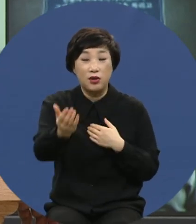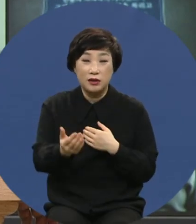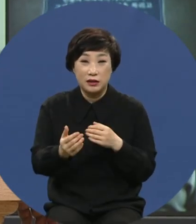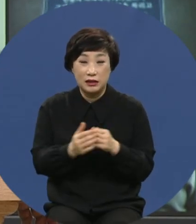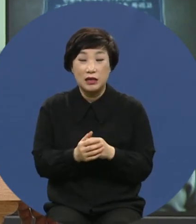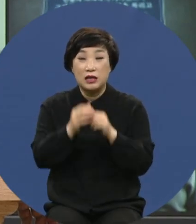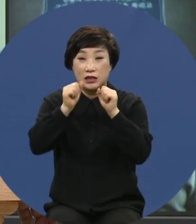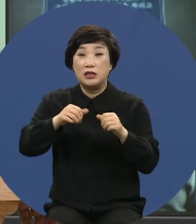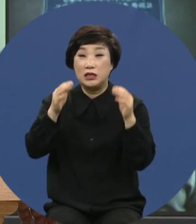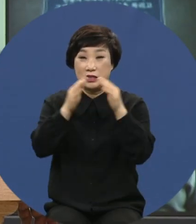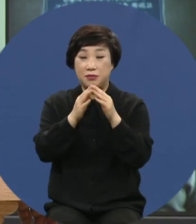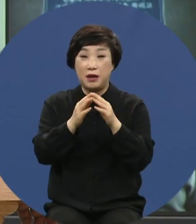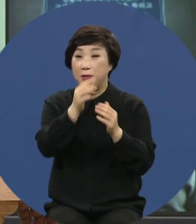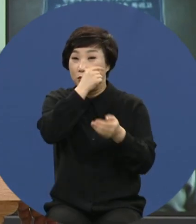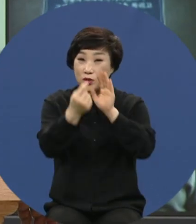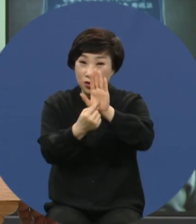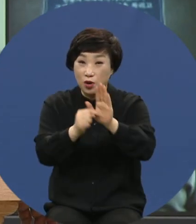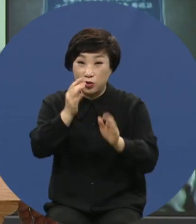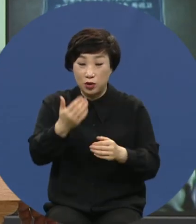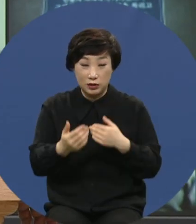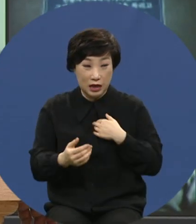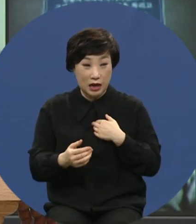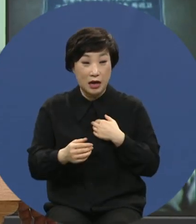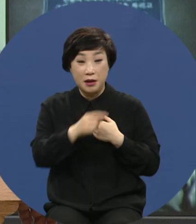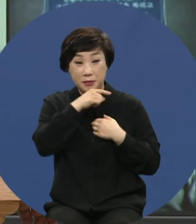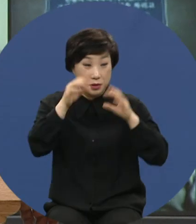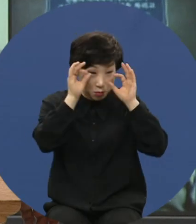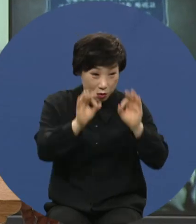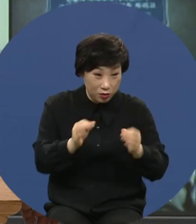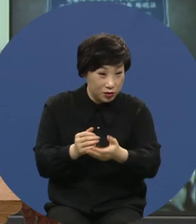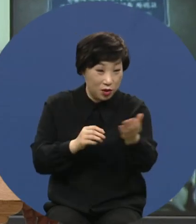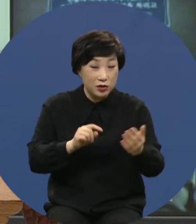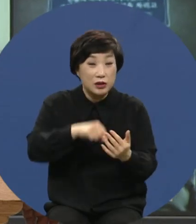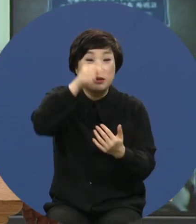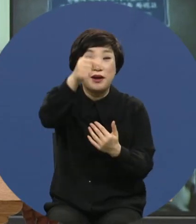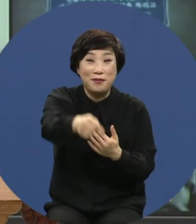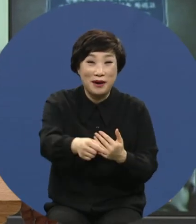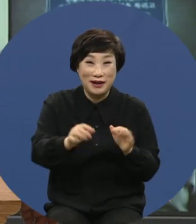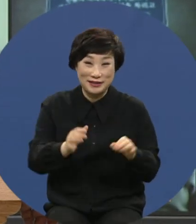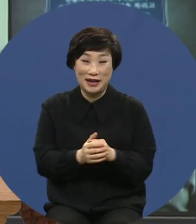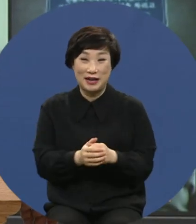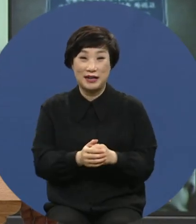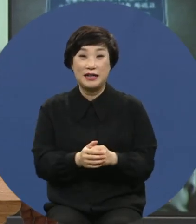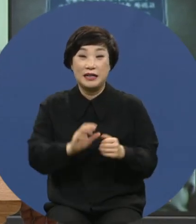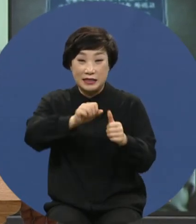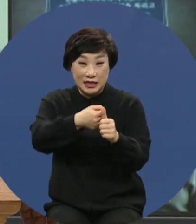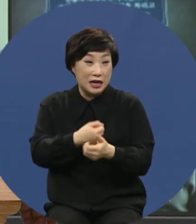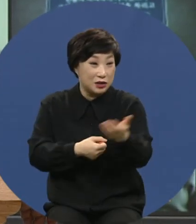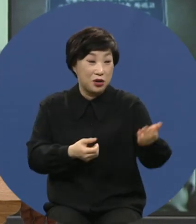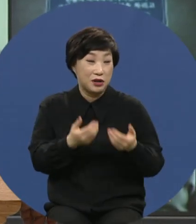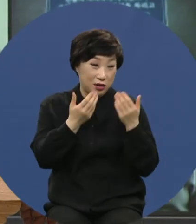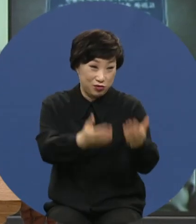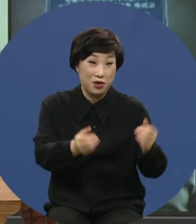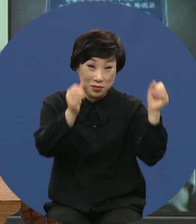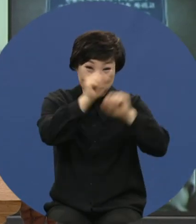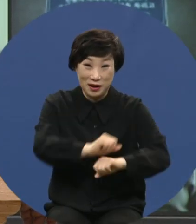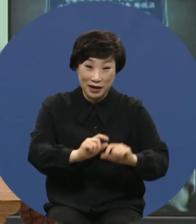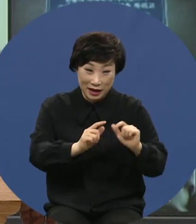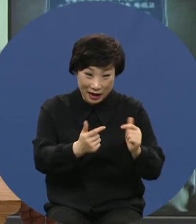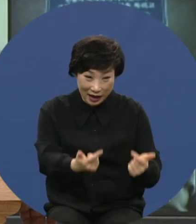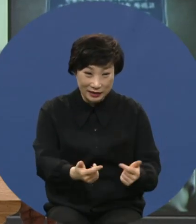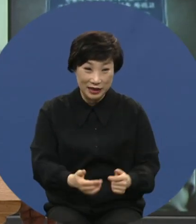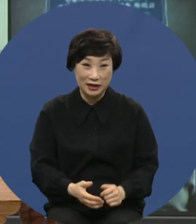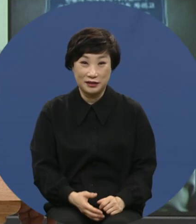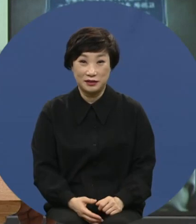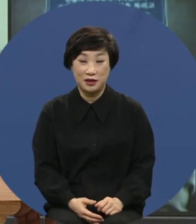표적이 될지라. 내가 피를 볼 때 너희를 넘어가리니 재앙이 너희에게 내려 멸하지